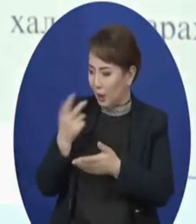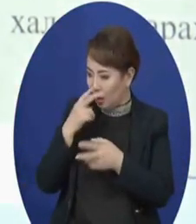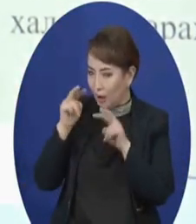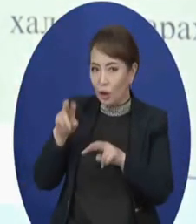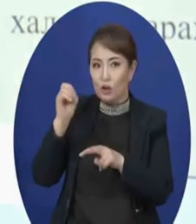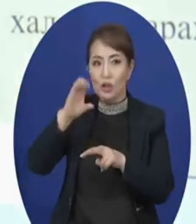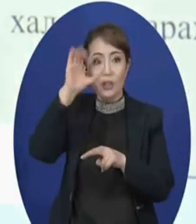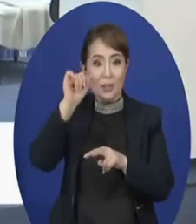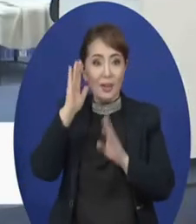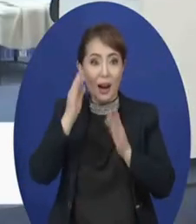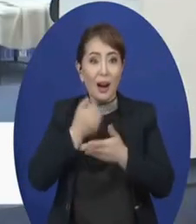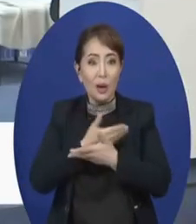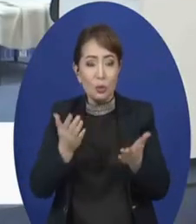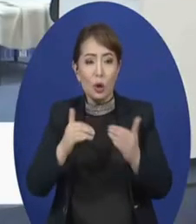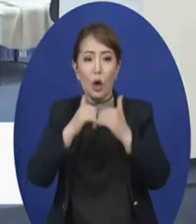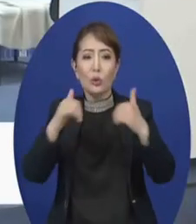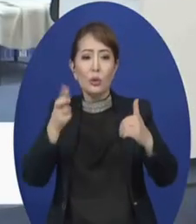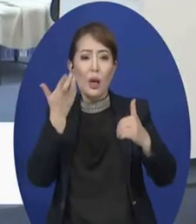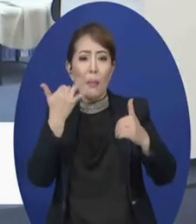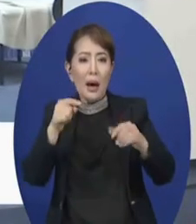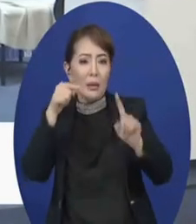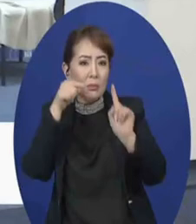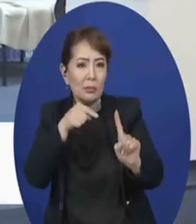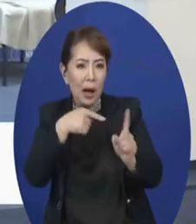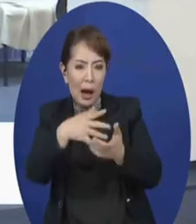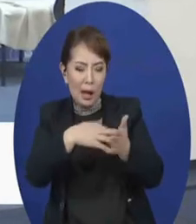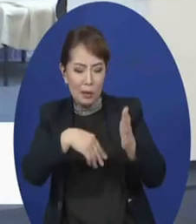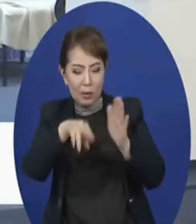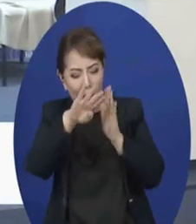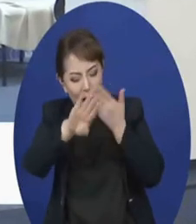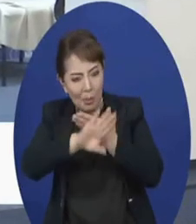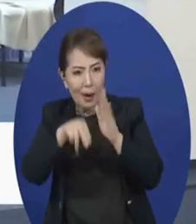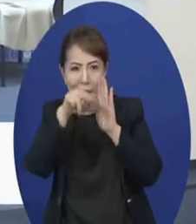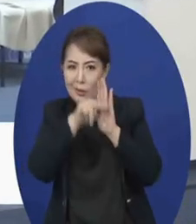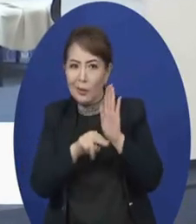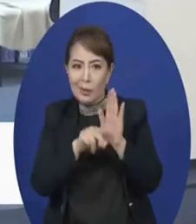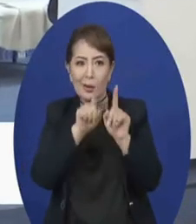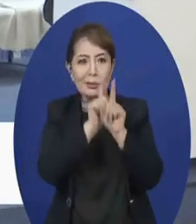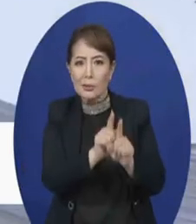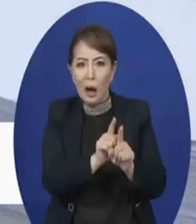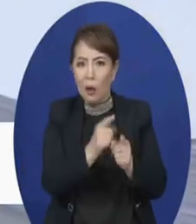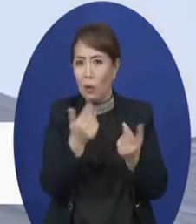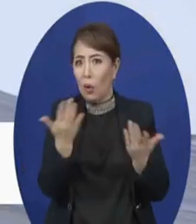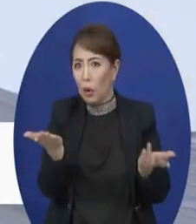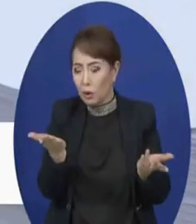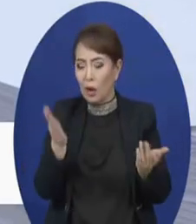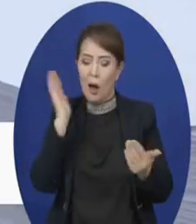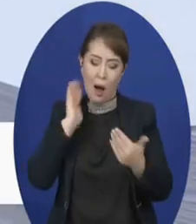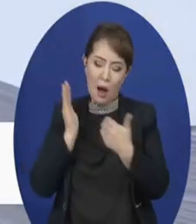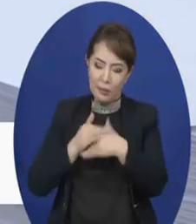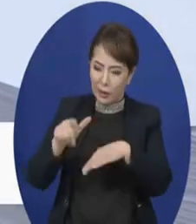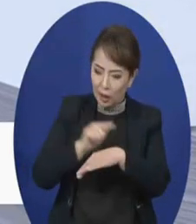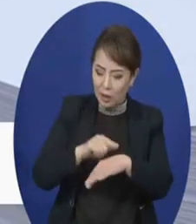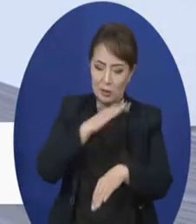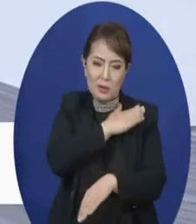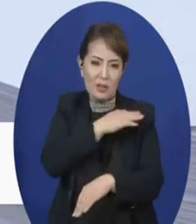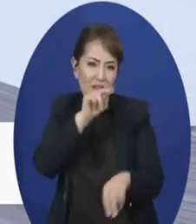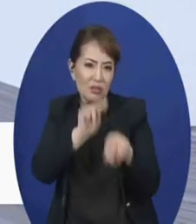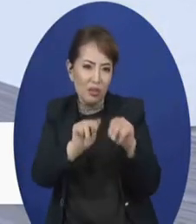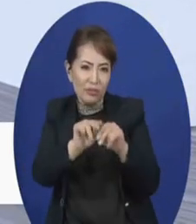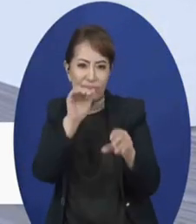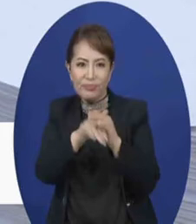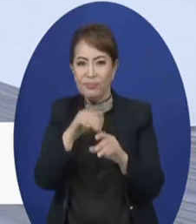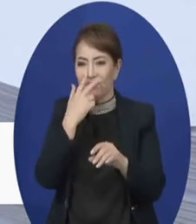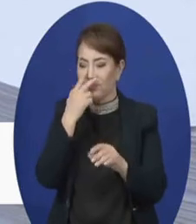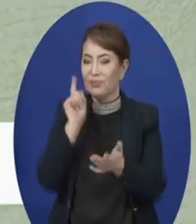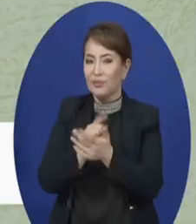сануулсан юм. Жишээлбэл тусгаарлах байранд халдвар хамгаалал мөрдөгдөөгүй олон байранд бий. Тиймээс энэ чиглэлд авлигатай тэмцэх газар цагдаагийн хяналт шалгалт оруулах